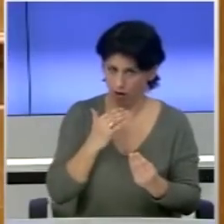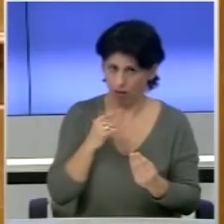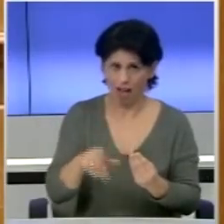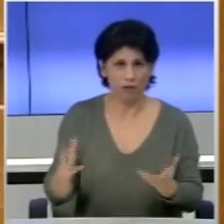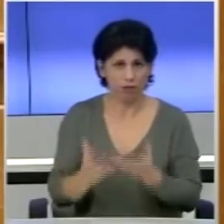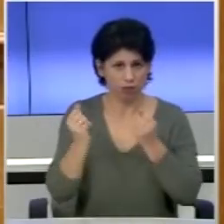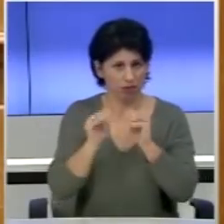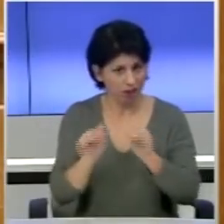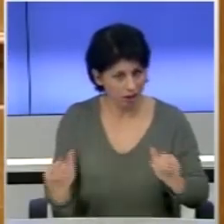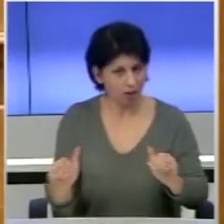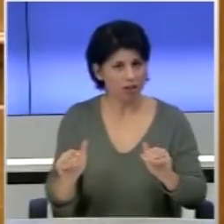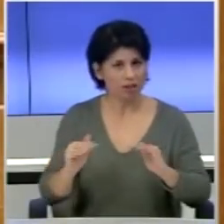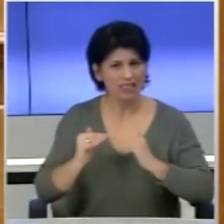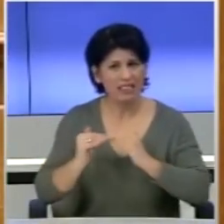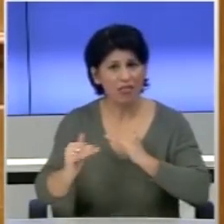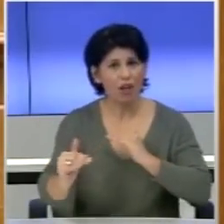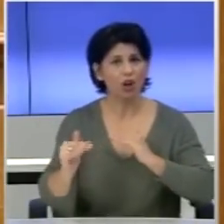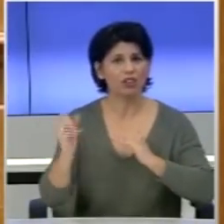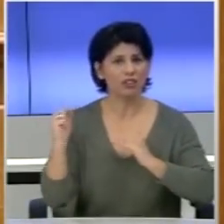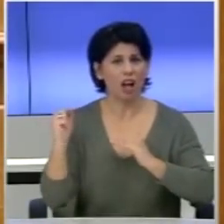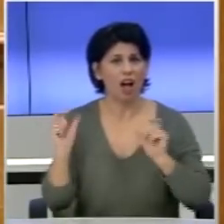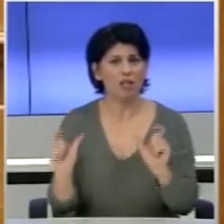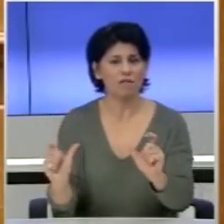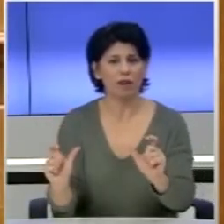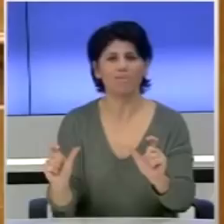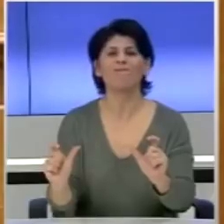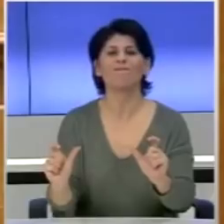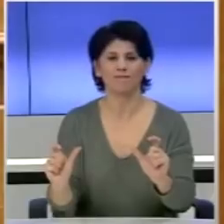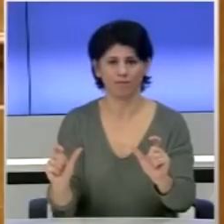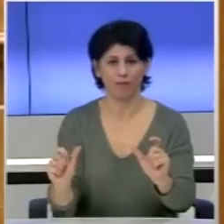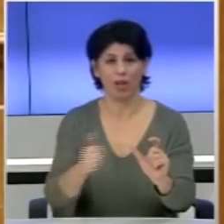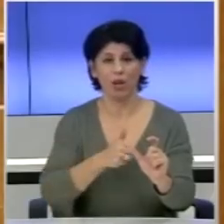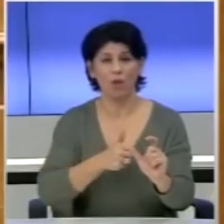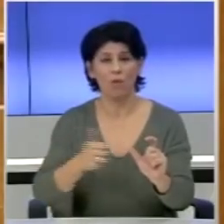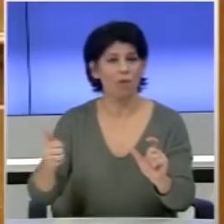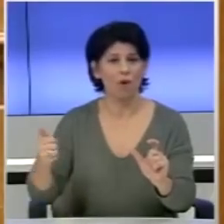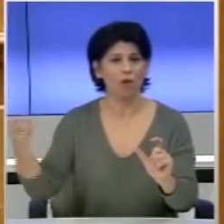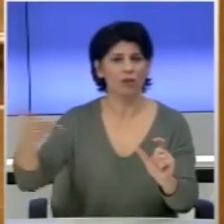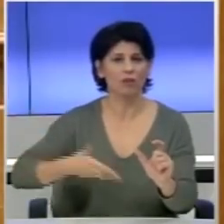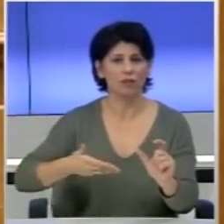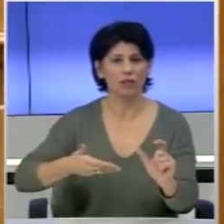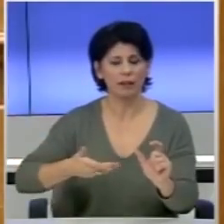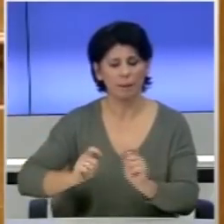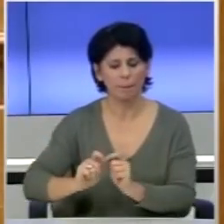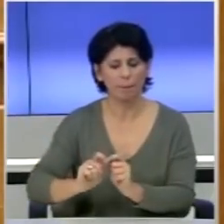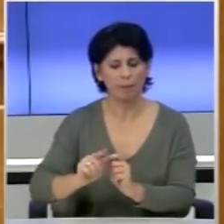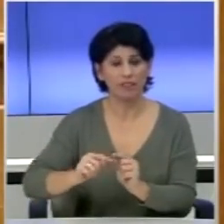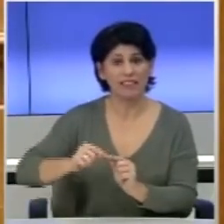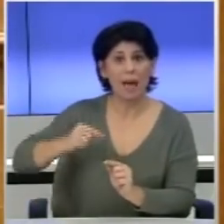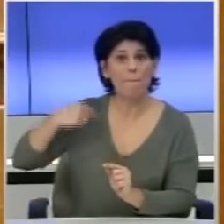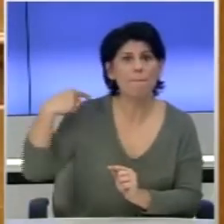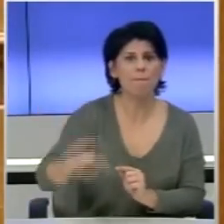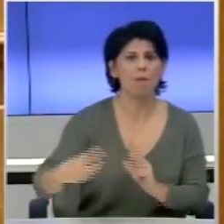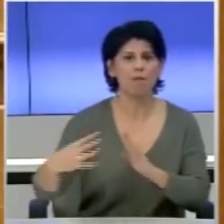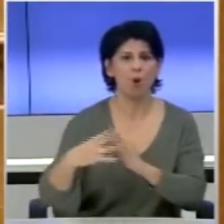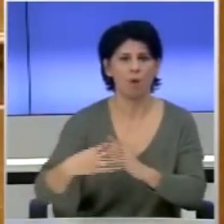ειρήνη, σταθερότητα, ασφάλεια, αλλά δυστυχώς φέρει μόνο το σπέρμα της επόμενης πολεμικής σύγκρουσης